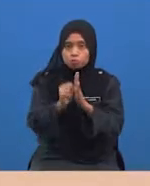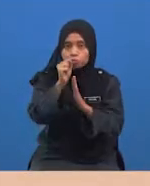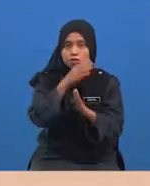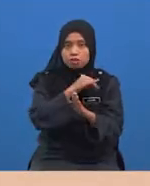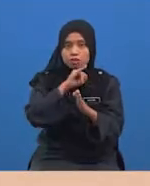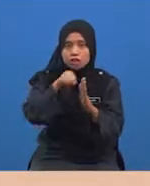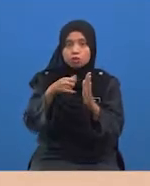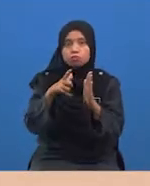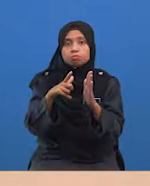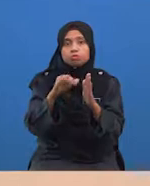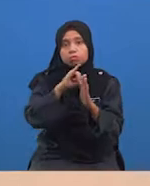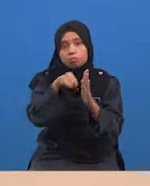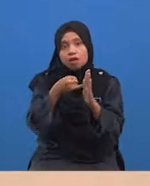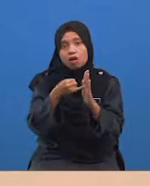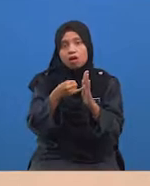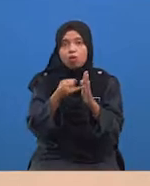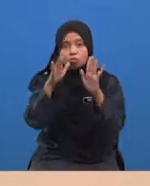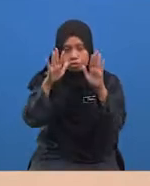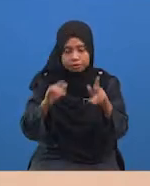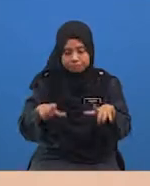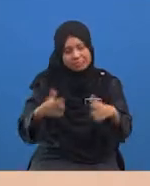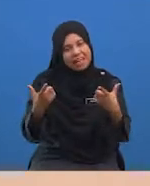jumlah hujan mestilah berbeza.